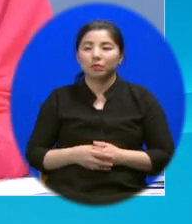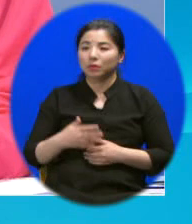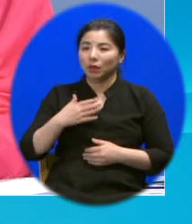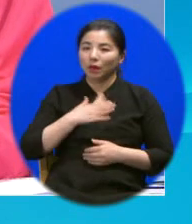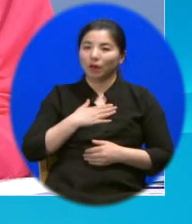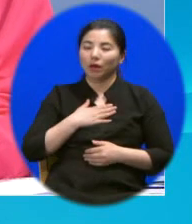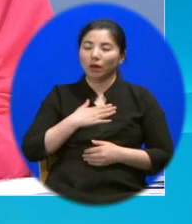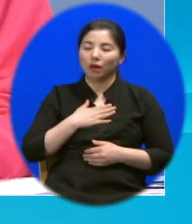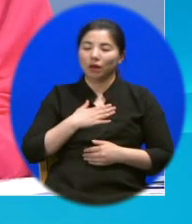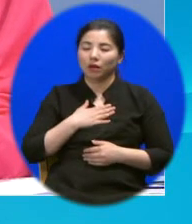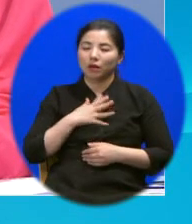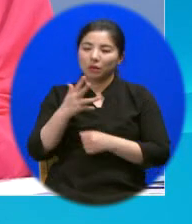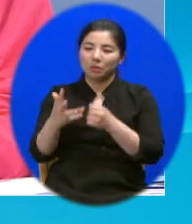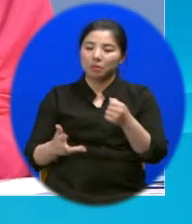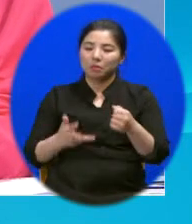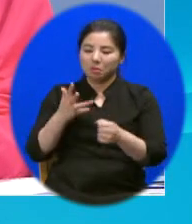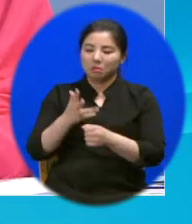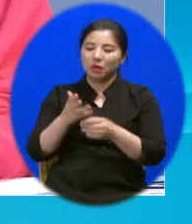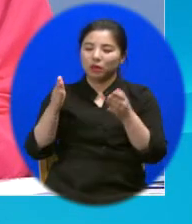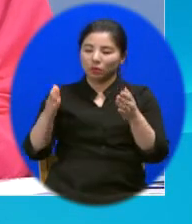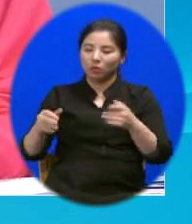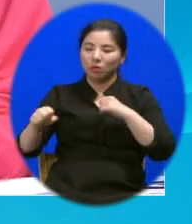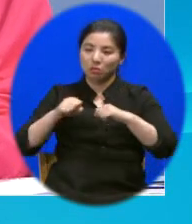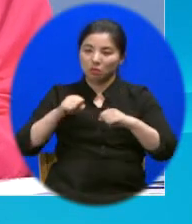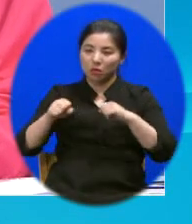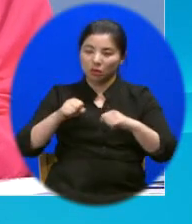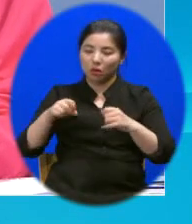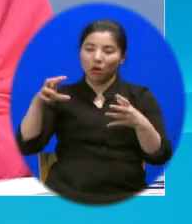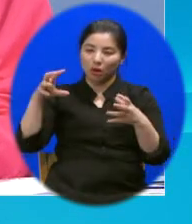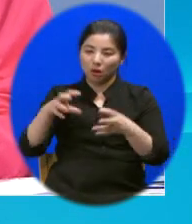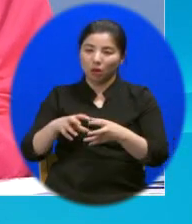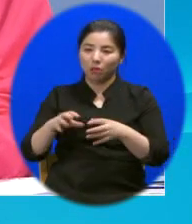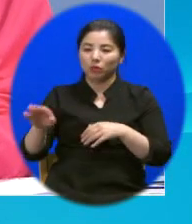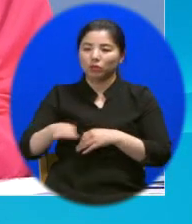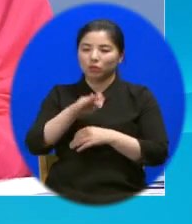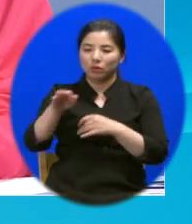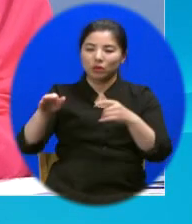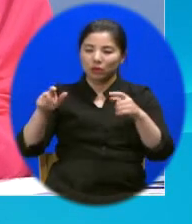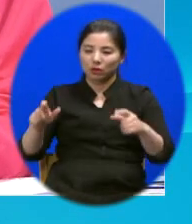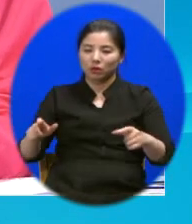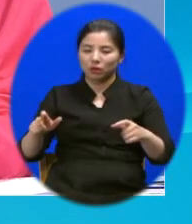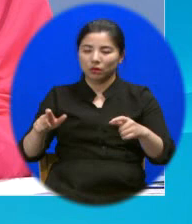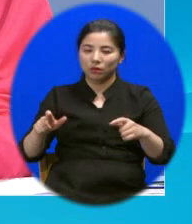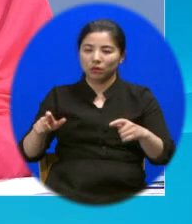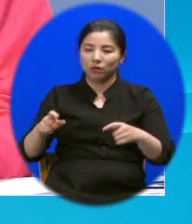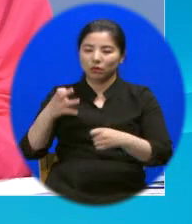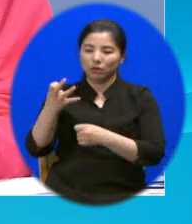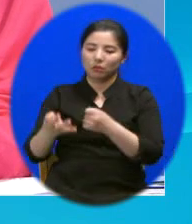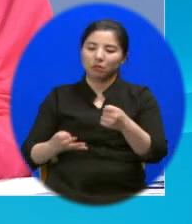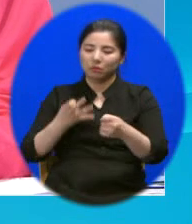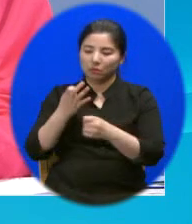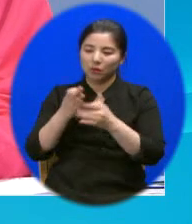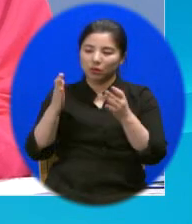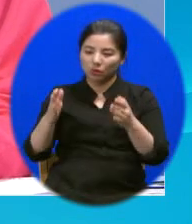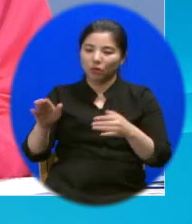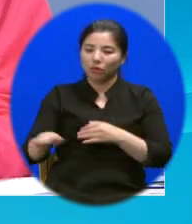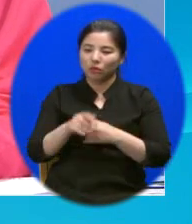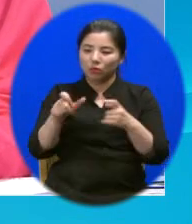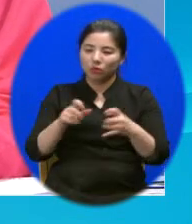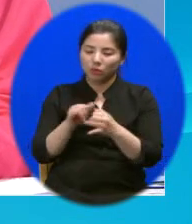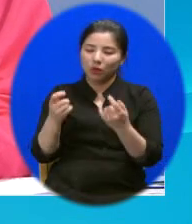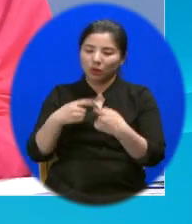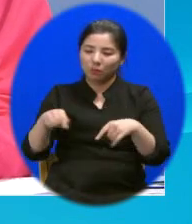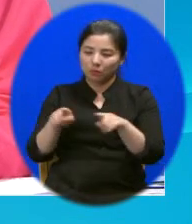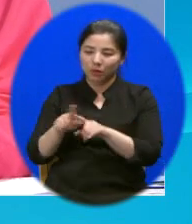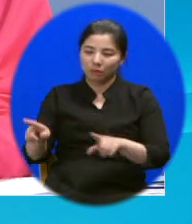제값 8 년 동안 의정활동을 한국을 포함해서 우리 지역에서 14 년여 동안 우리 주민들과 같이